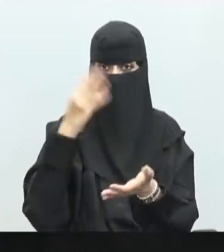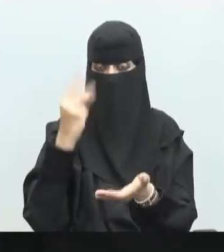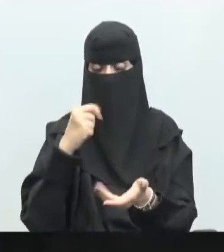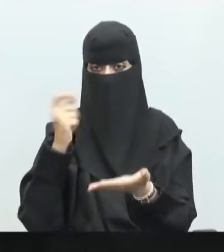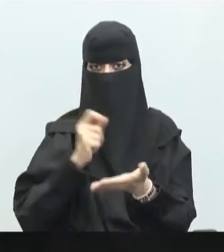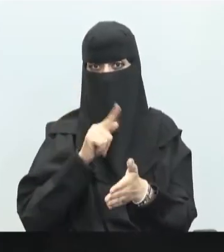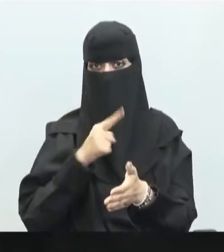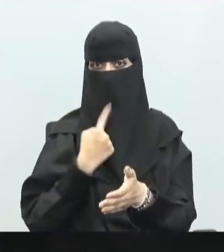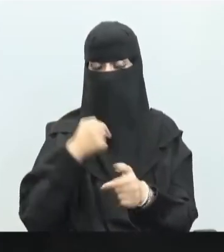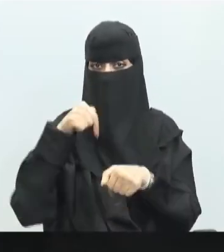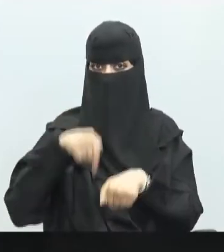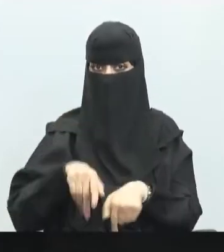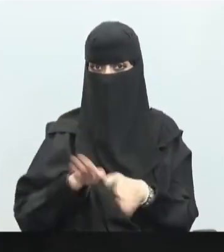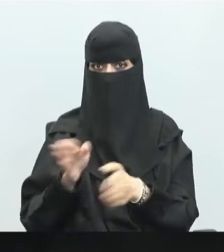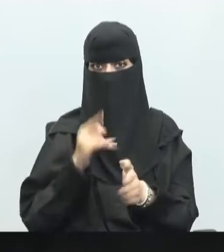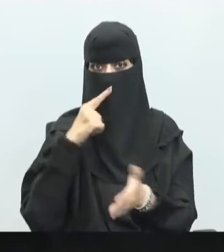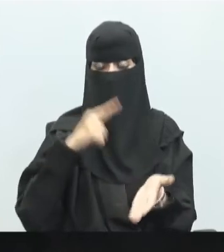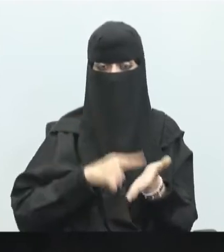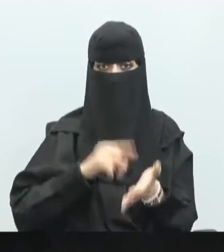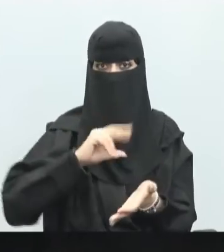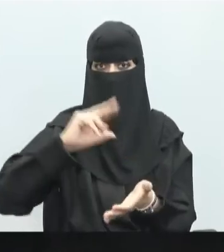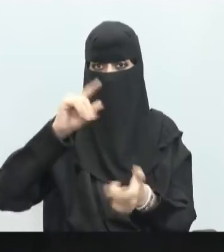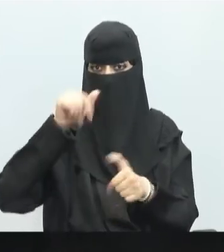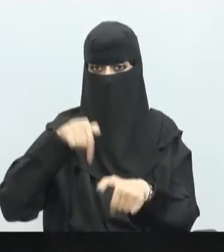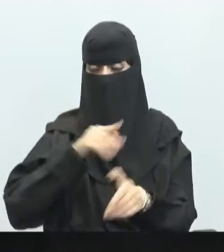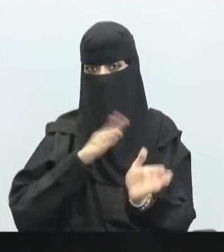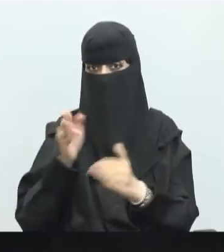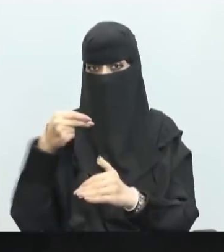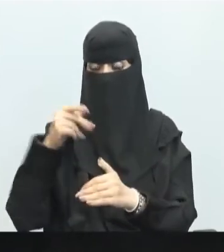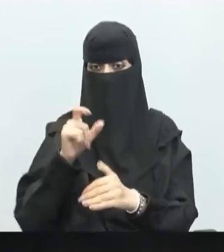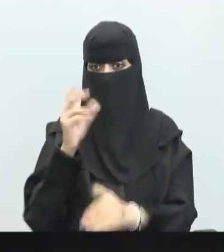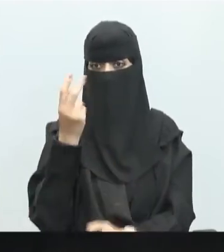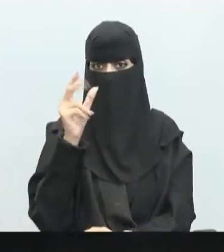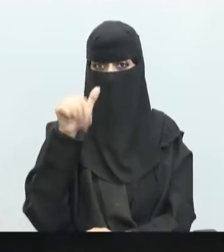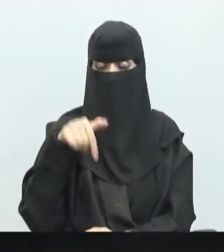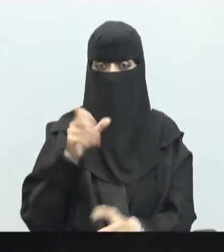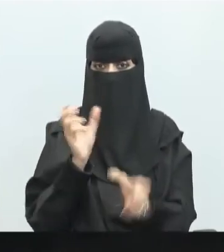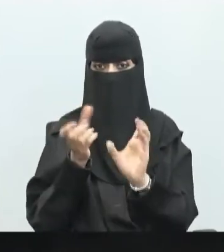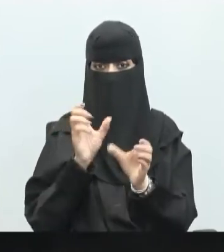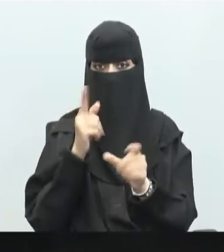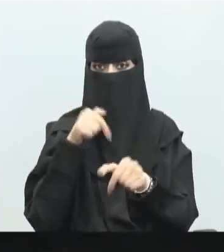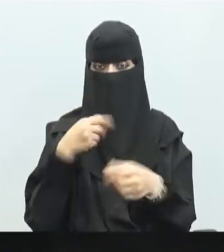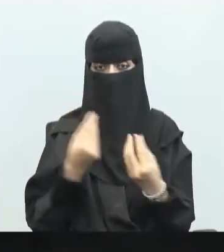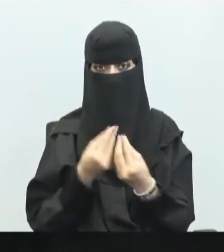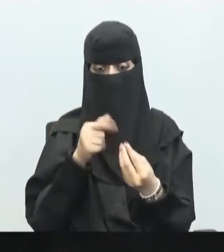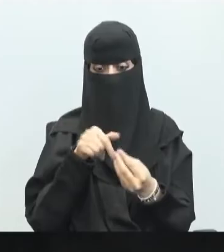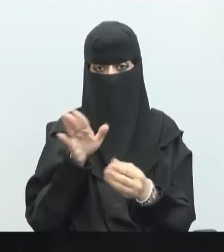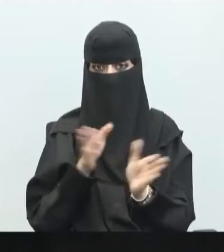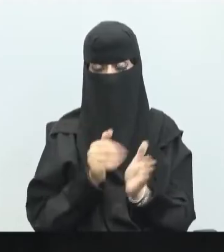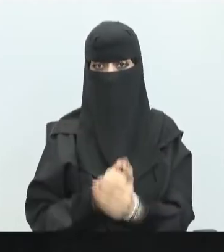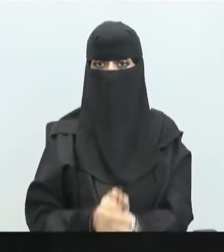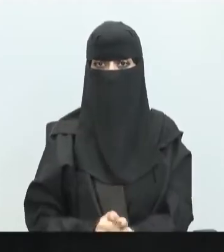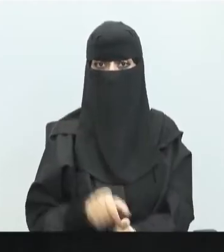اريد الان ان نمثلها عن طريق قطع العد او المكعبات مع بعض لديه هنا